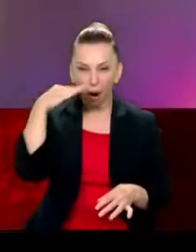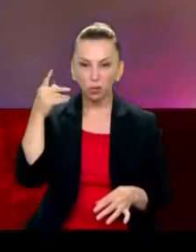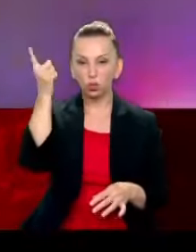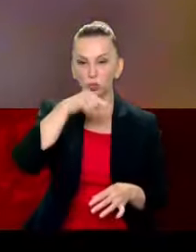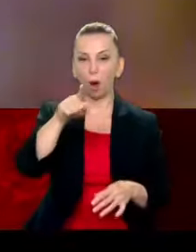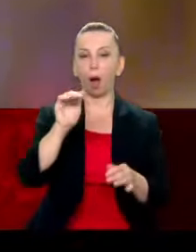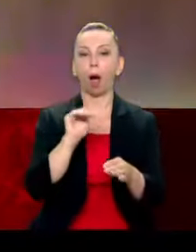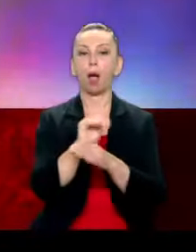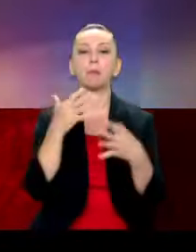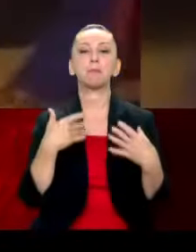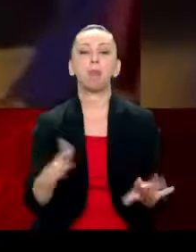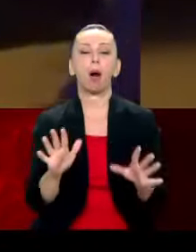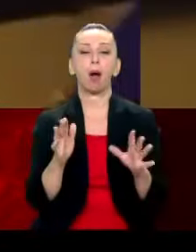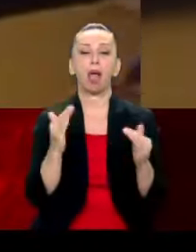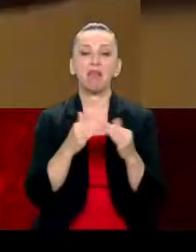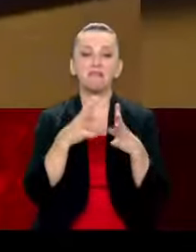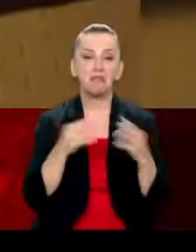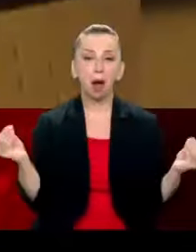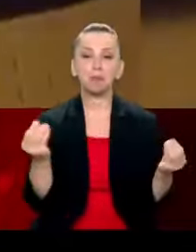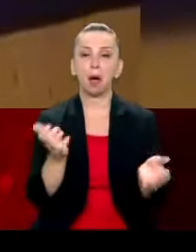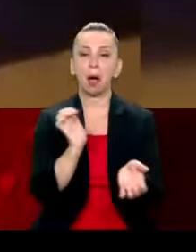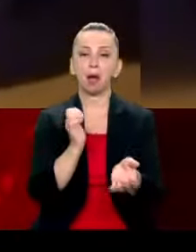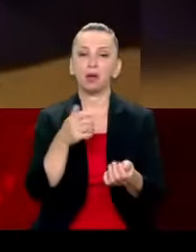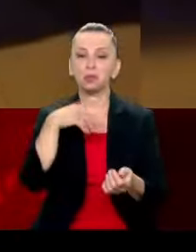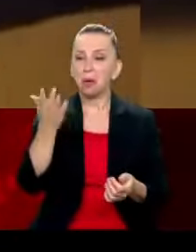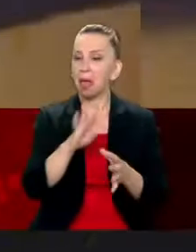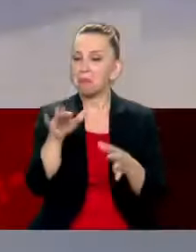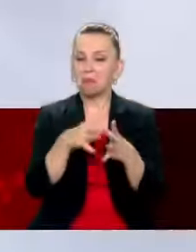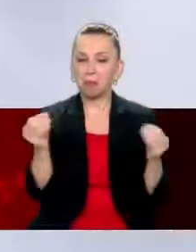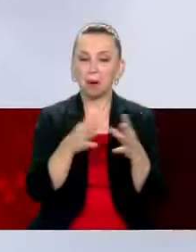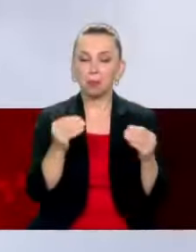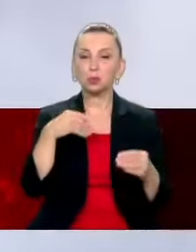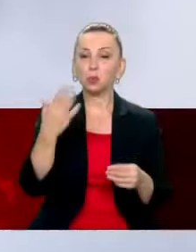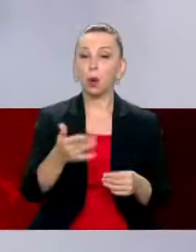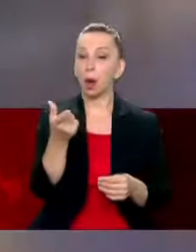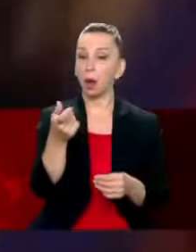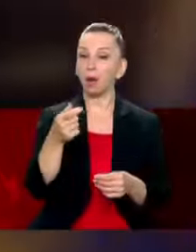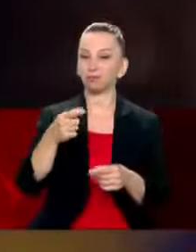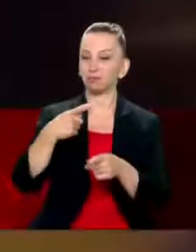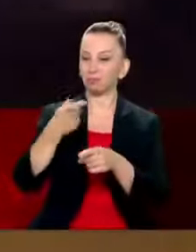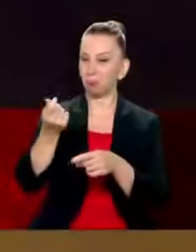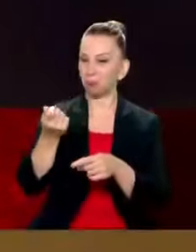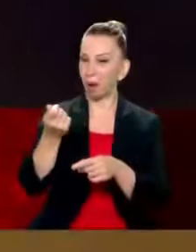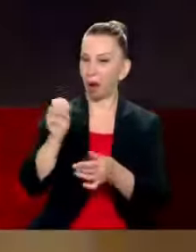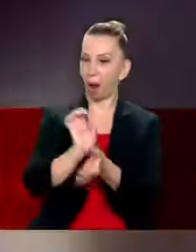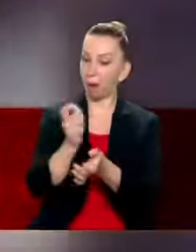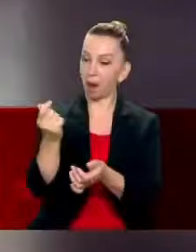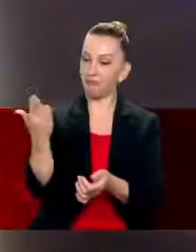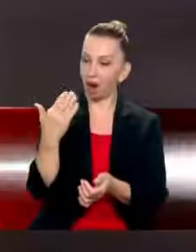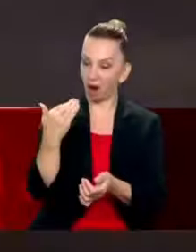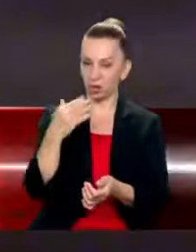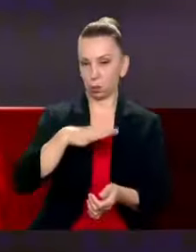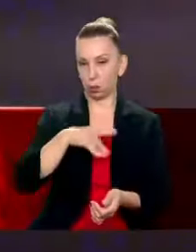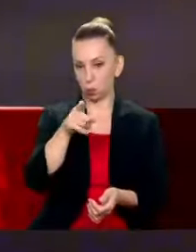hayatını kararttı. Her şeyini kaybetti. Sonra da para istediği ailesini bıçakla rehin aldı. Ankara Yeni Mahalle'de yaşandı olay.